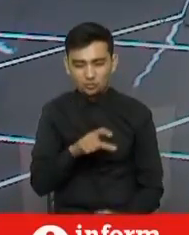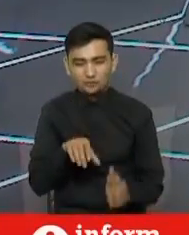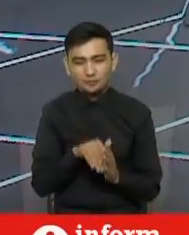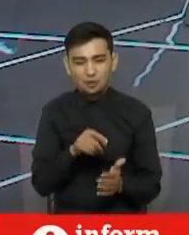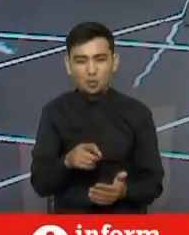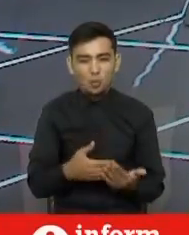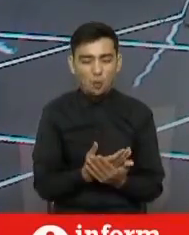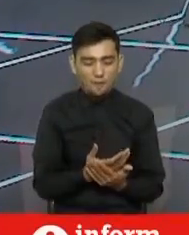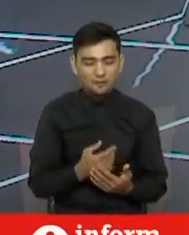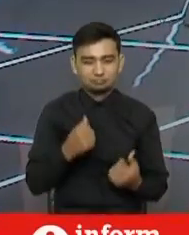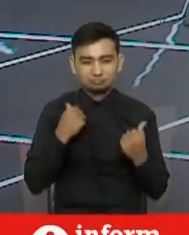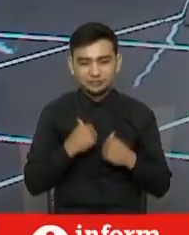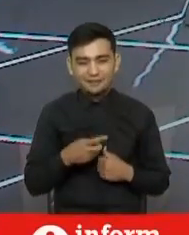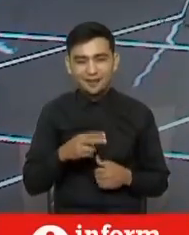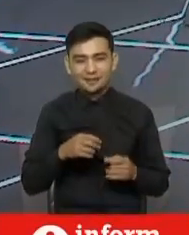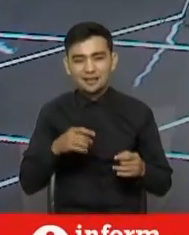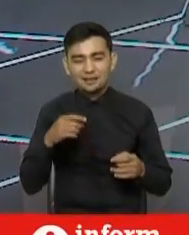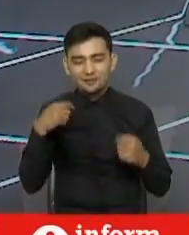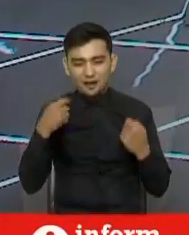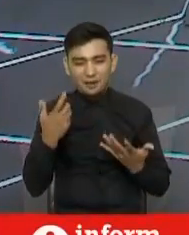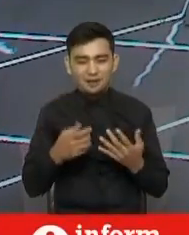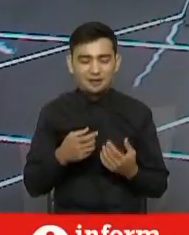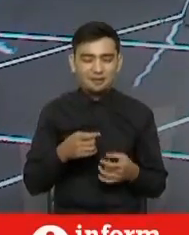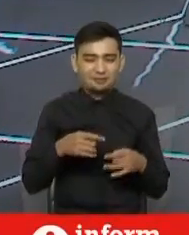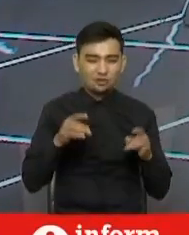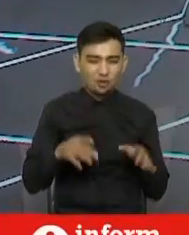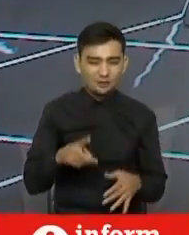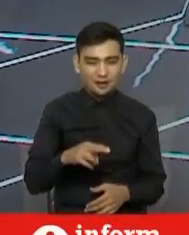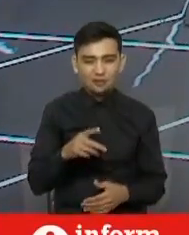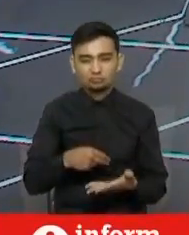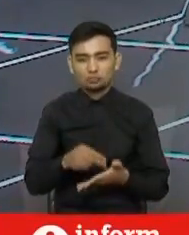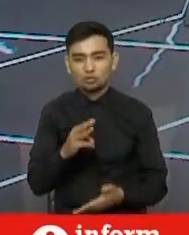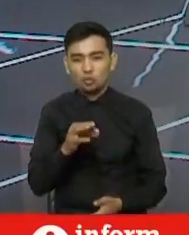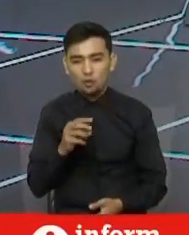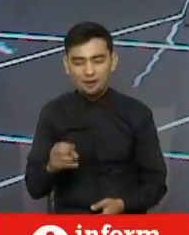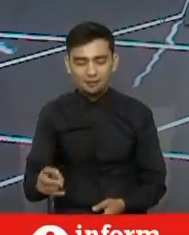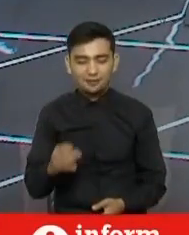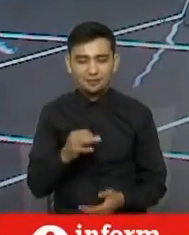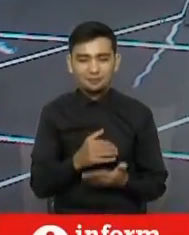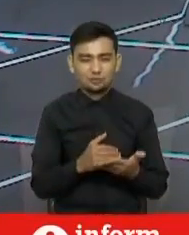поступление идеально подойдёт для свадьбы и романтического вечера покупай шокан и будь в рядах лучших